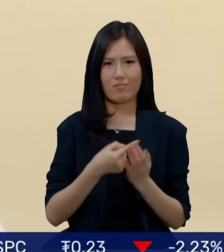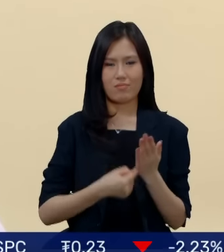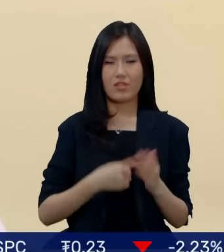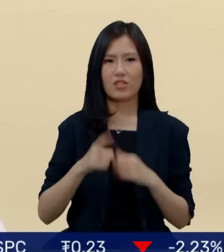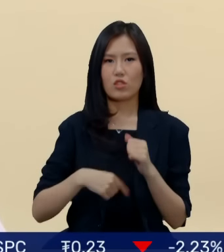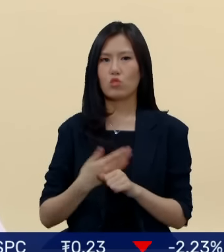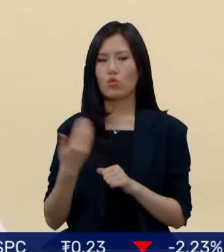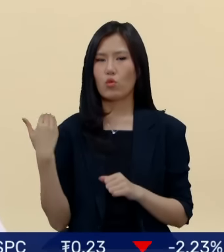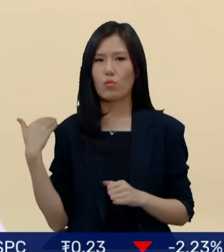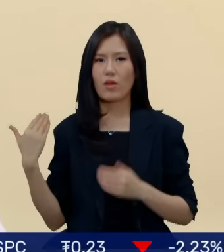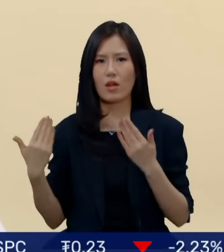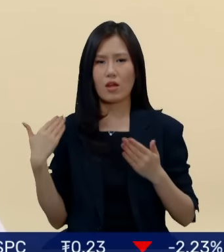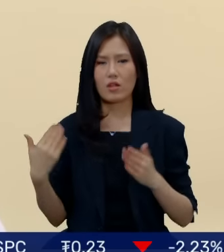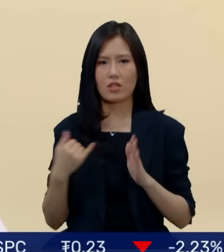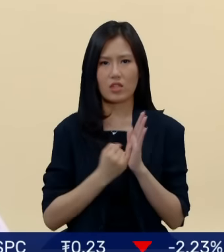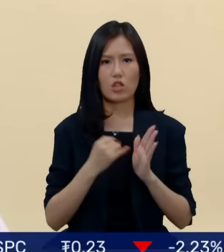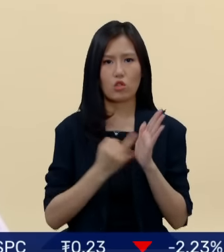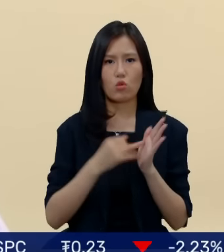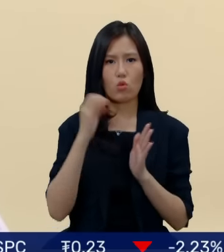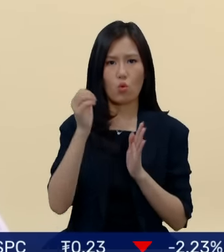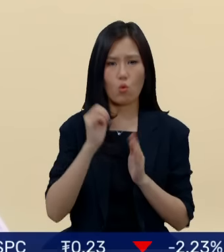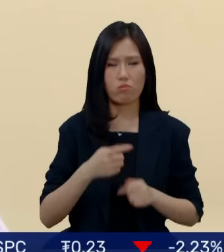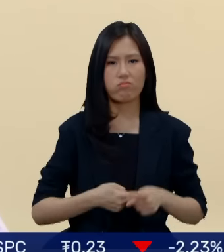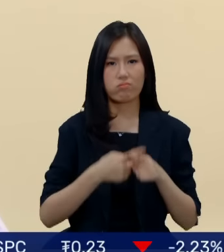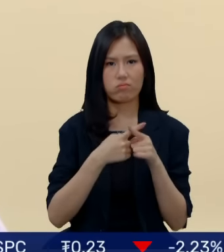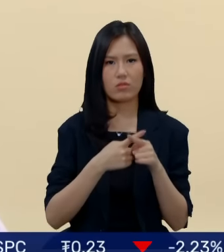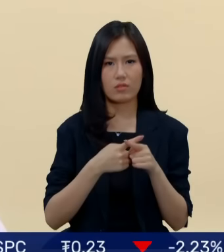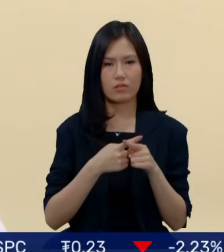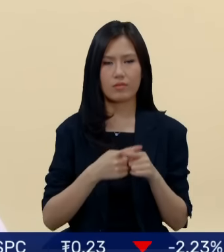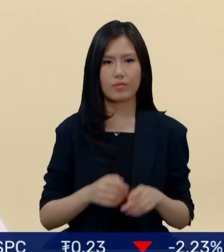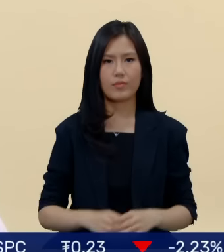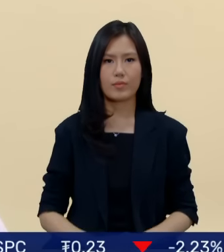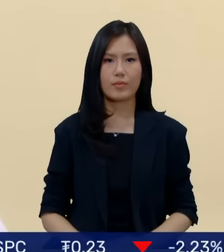харьцуулбал бараг 67% өссөн байдалтай байгаа юм.